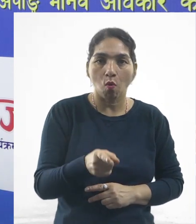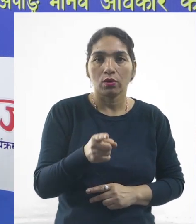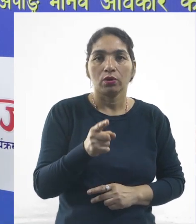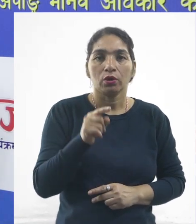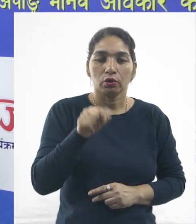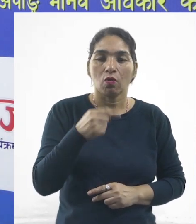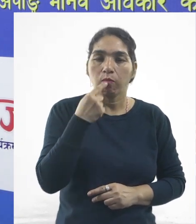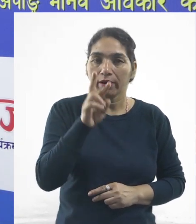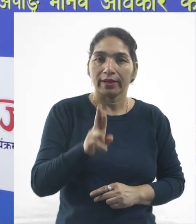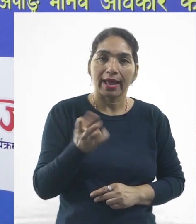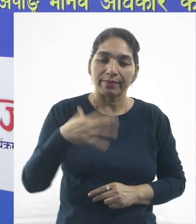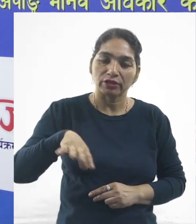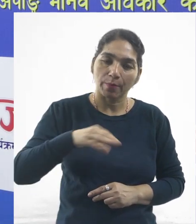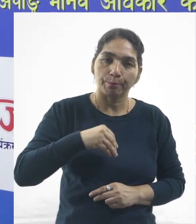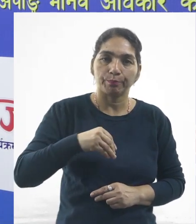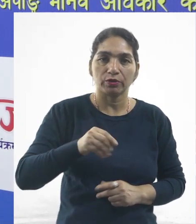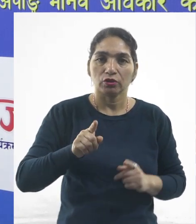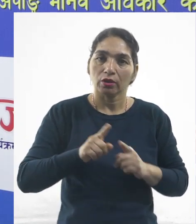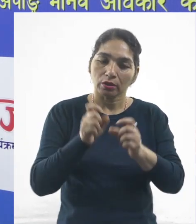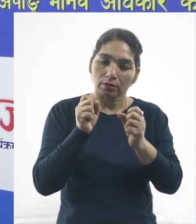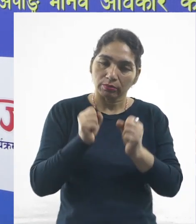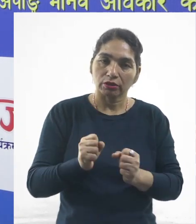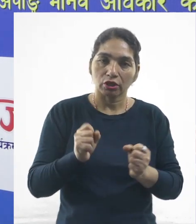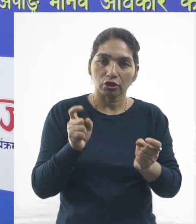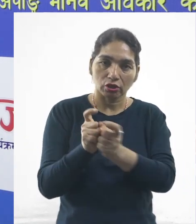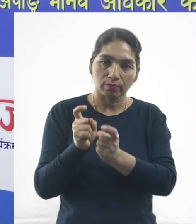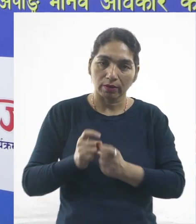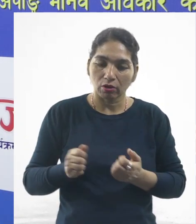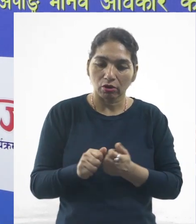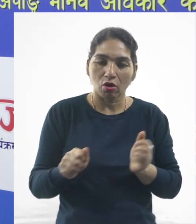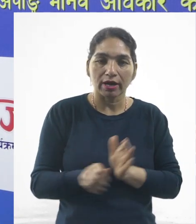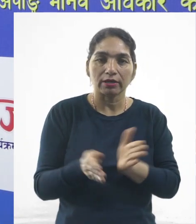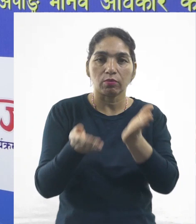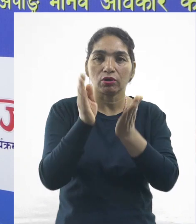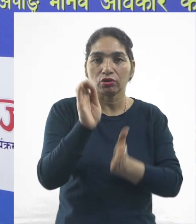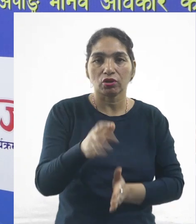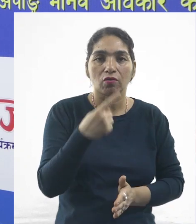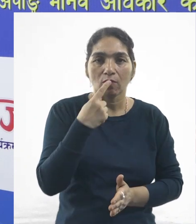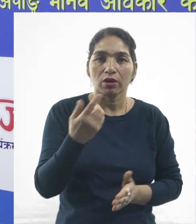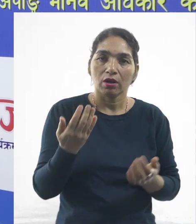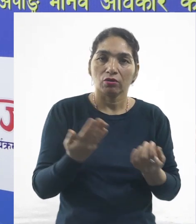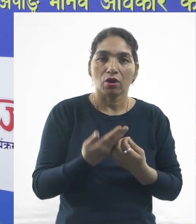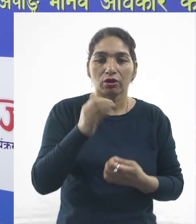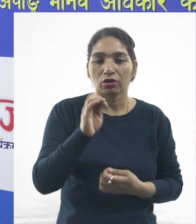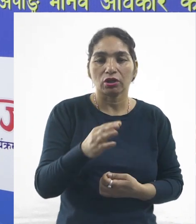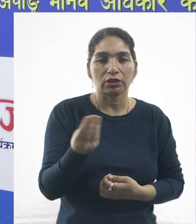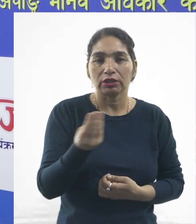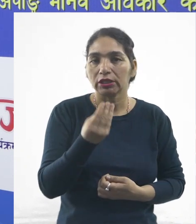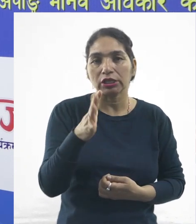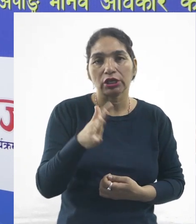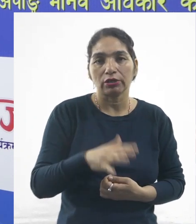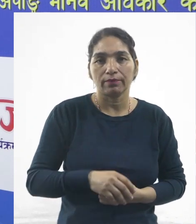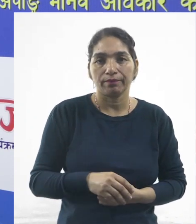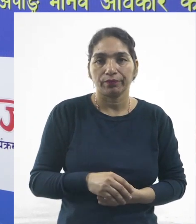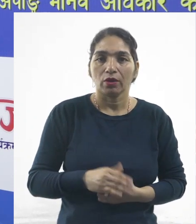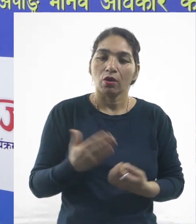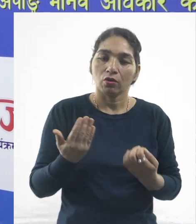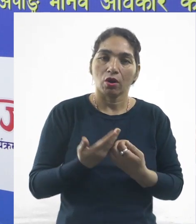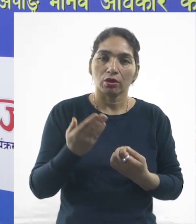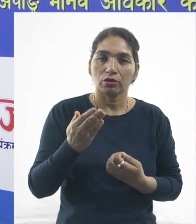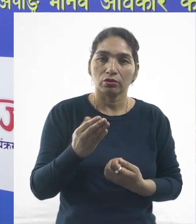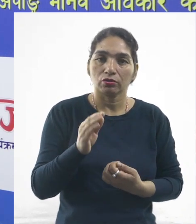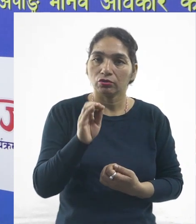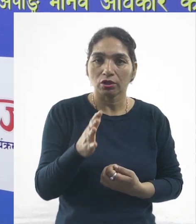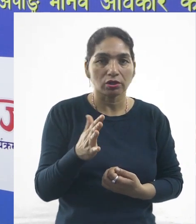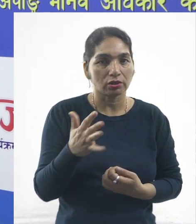यो भनेर हामी सबैजना बसेर समन्वय गरेर सरसल्लाह गरेर अगाडि बढ्न सक्यो भने गर्न नसक्ने कुरो त केही पनि छैन होइन गर्न नसक्ने कुरा केही